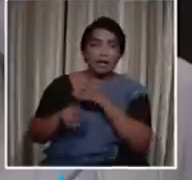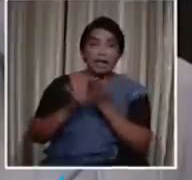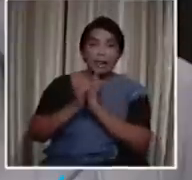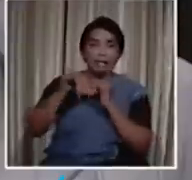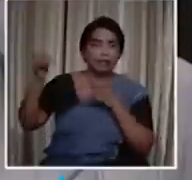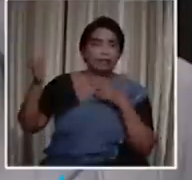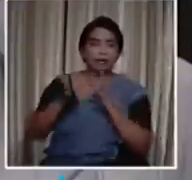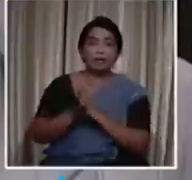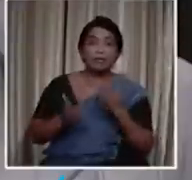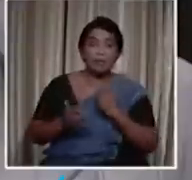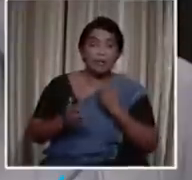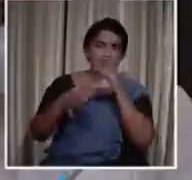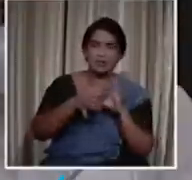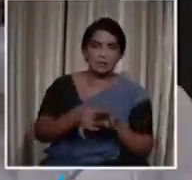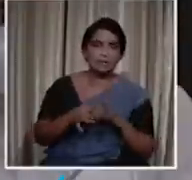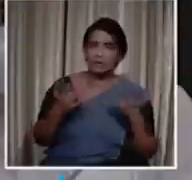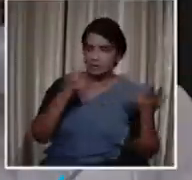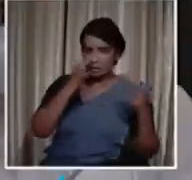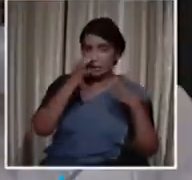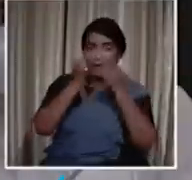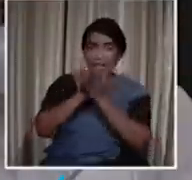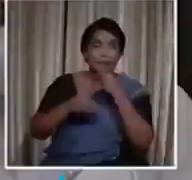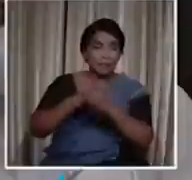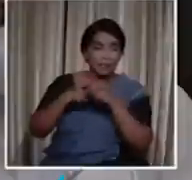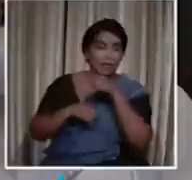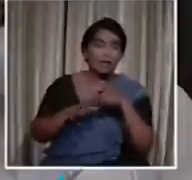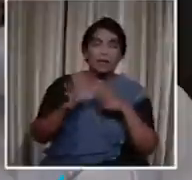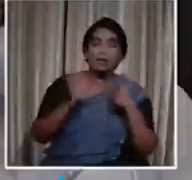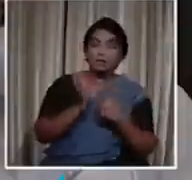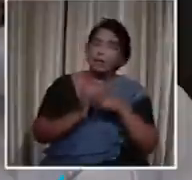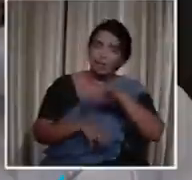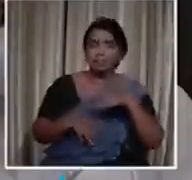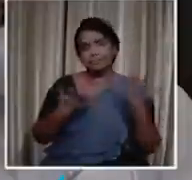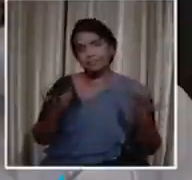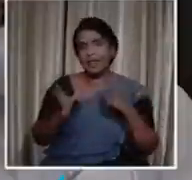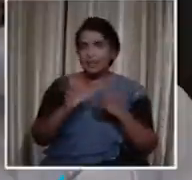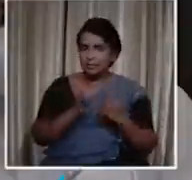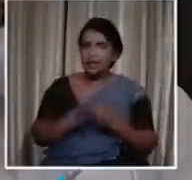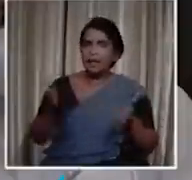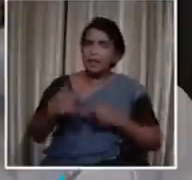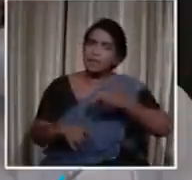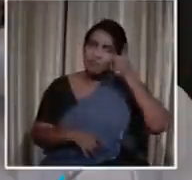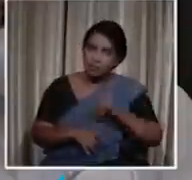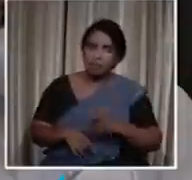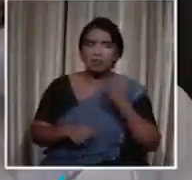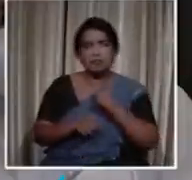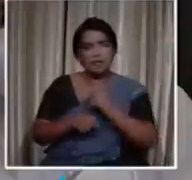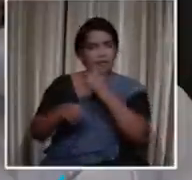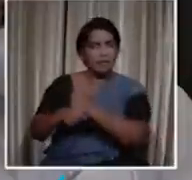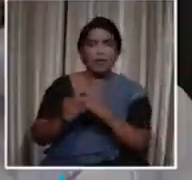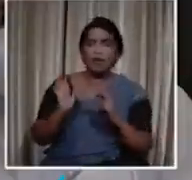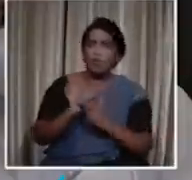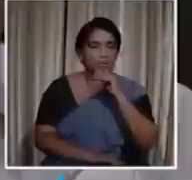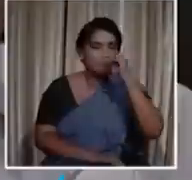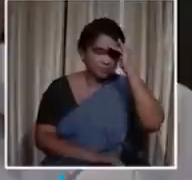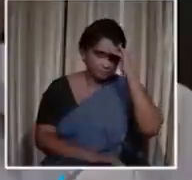ඒතර දැන් මාව දාලා තියෙන අදානි එකේ නියෝජිත හැටියට. අදානි සමාගමට මේ පනත ආවත් එකයි නාවත් එකයි කැබිනට් මණ්ඩලයේ ගාමන් ටු ගාමන් ප්‍රොජෙක්ට් එකක් හැටියට ඒක